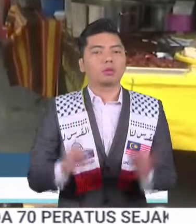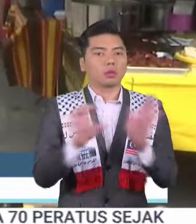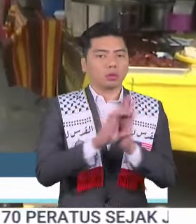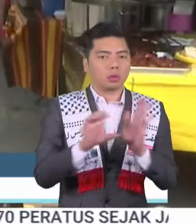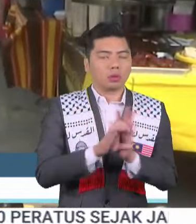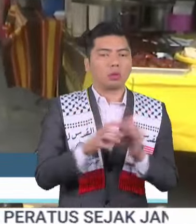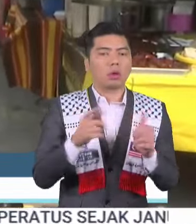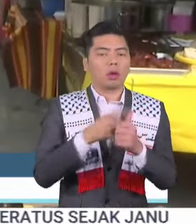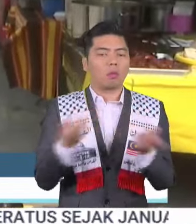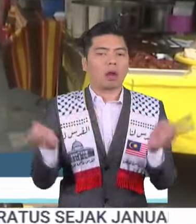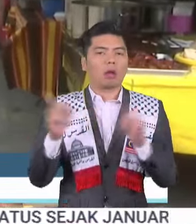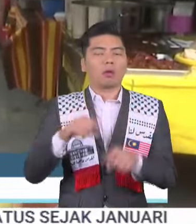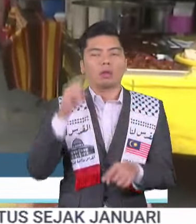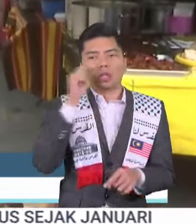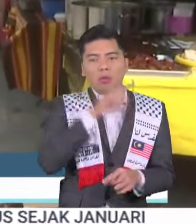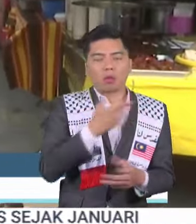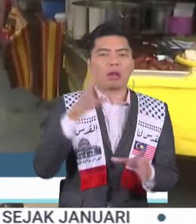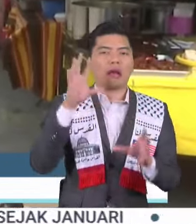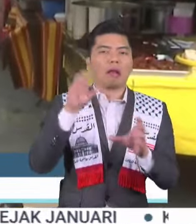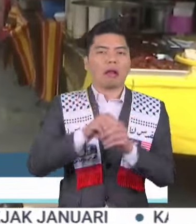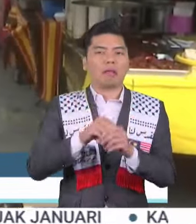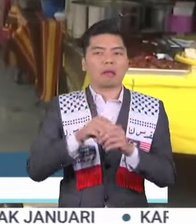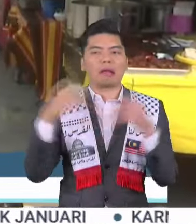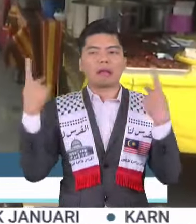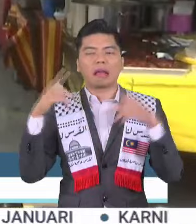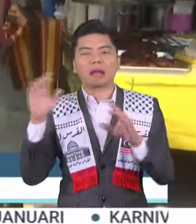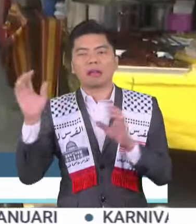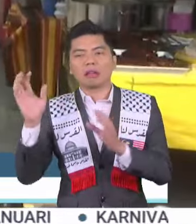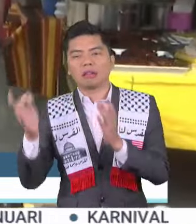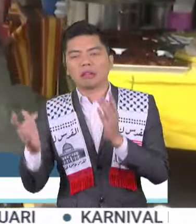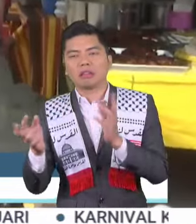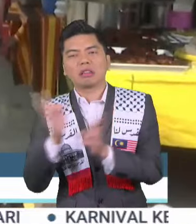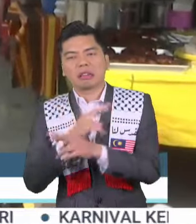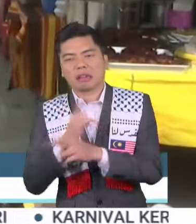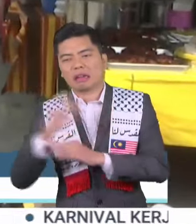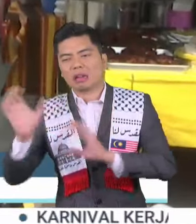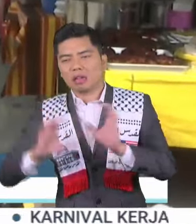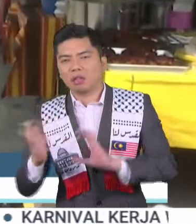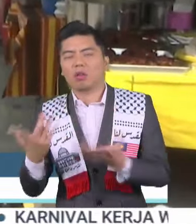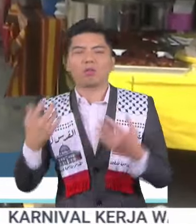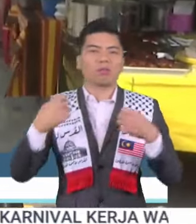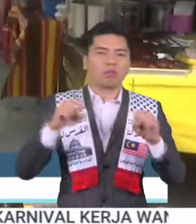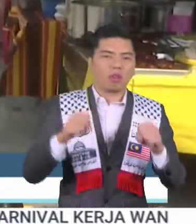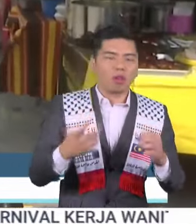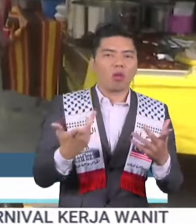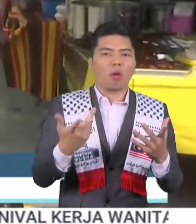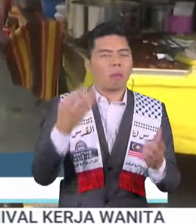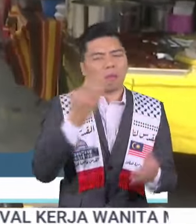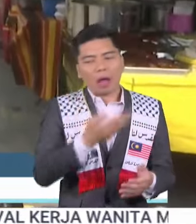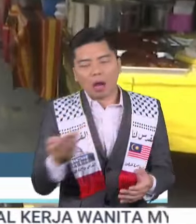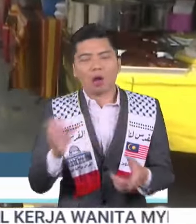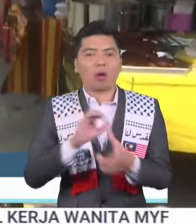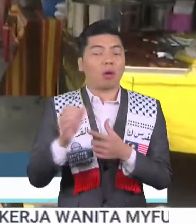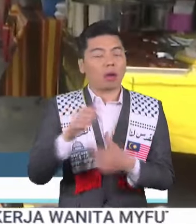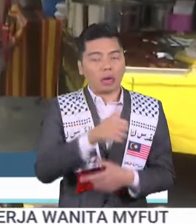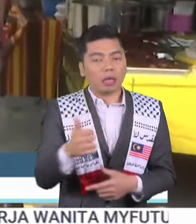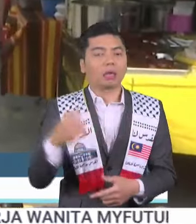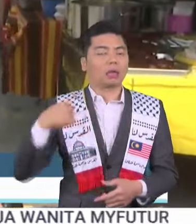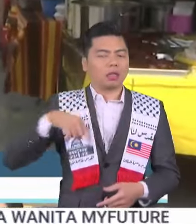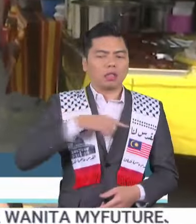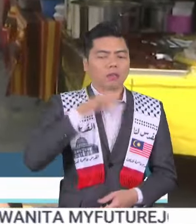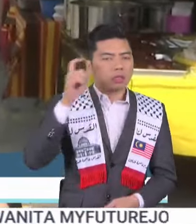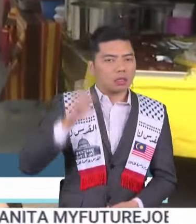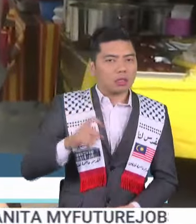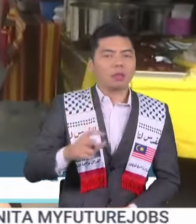Contohnya kalau berlaku penipuan di bengkel kenderaan, kereta, motor dan sebagainya, dari segi produk dan sebagainya, kita mesti bersuara